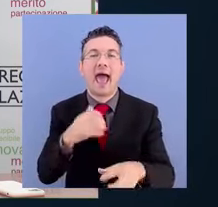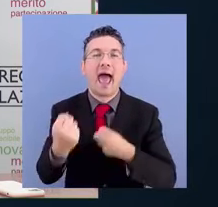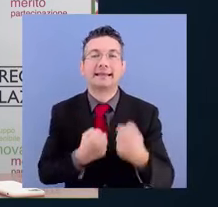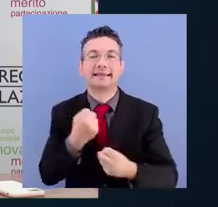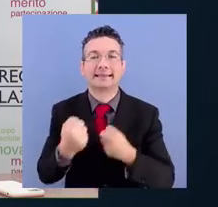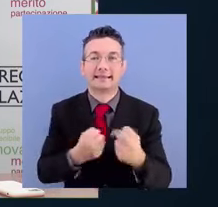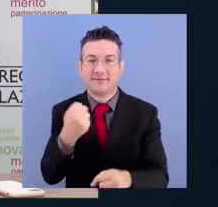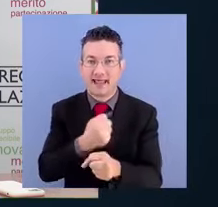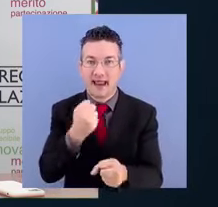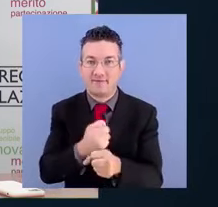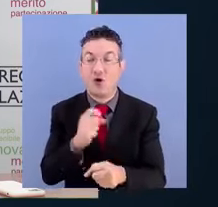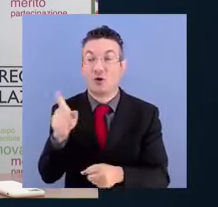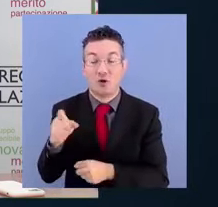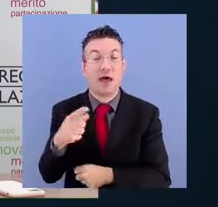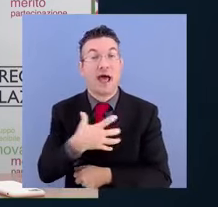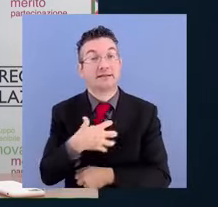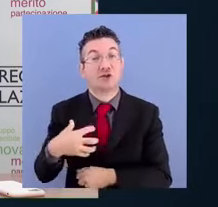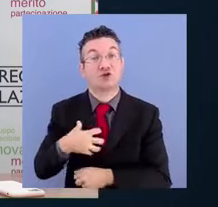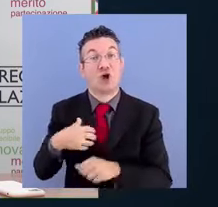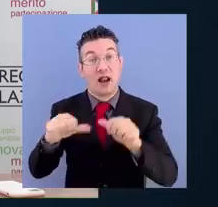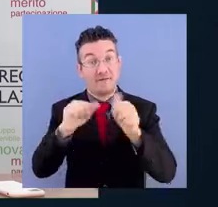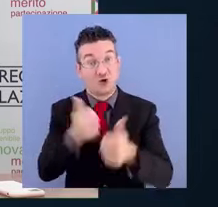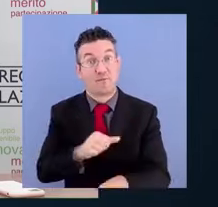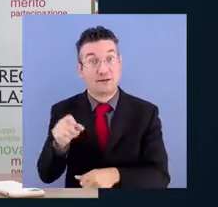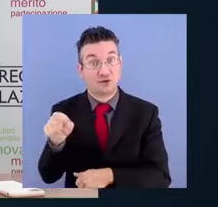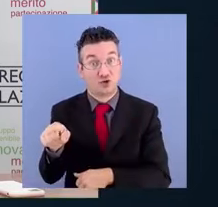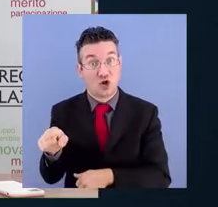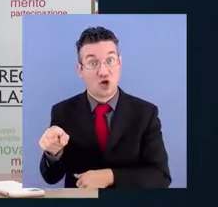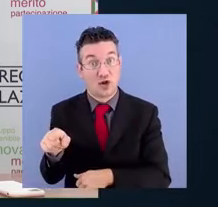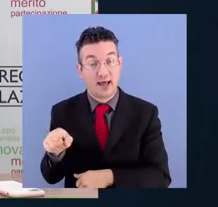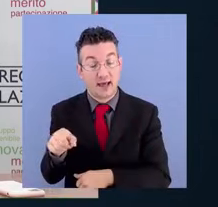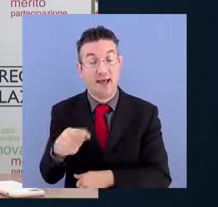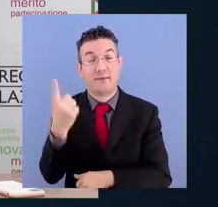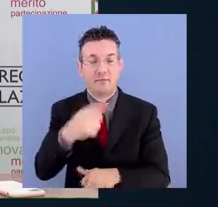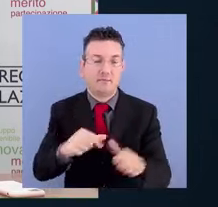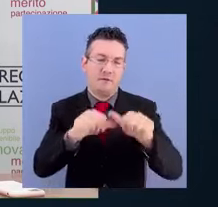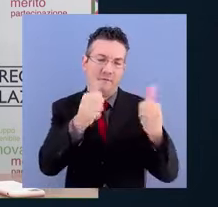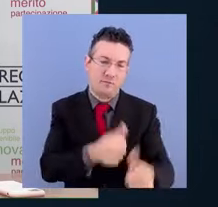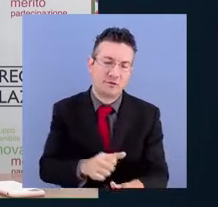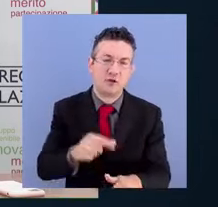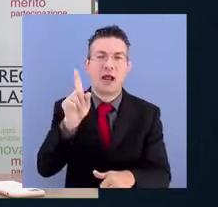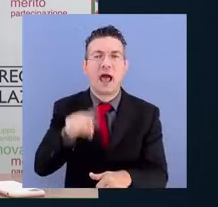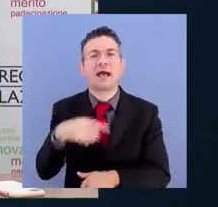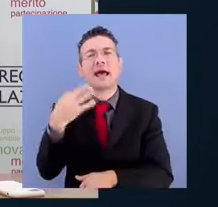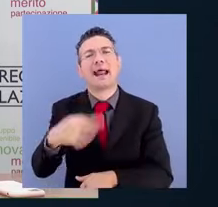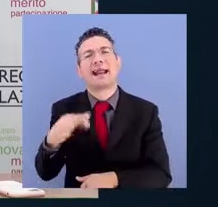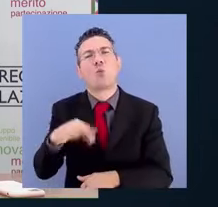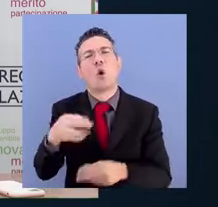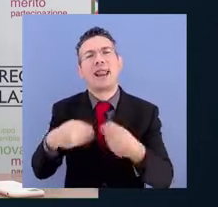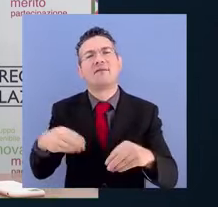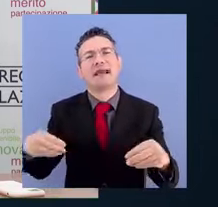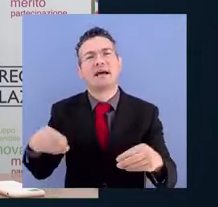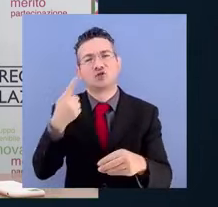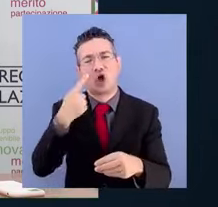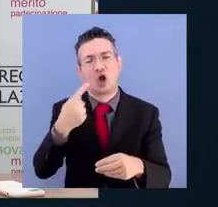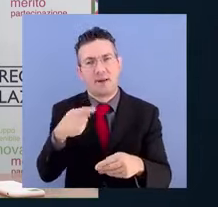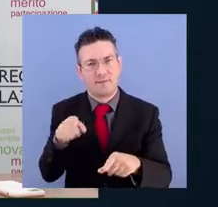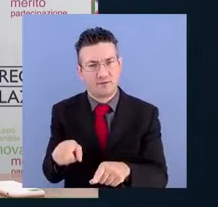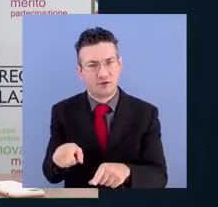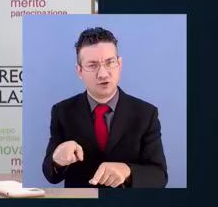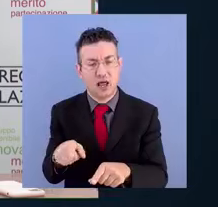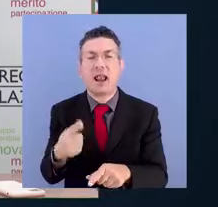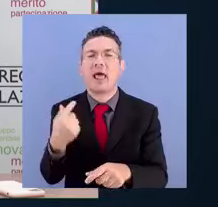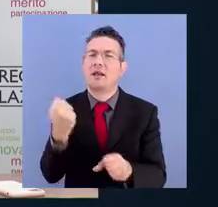ha messo in campo sia per la formazione che per la riqualificazione professionale stiamo lavorando ad